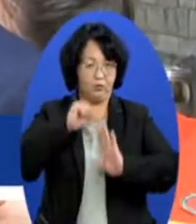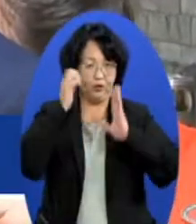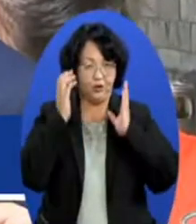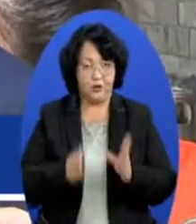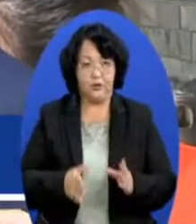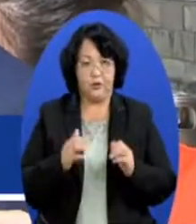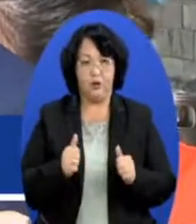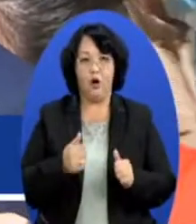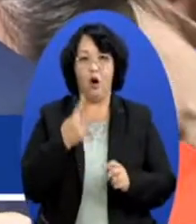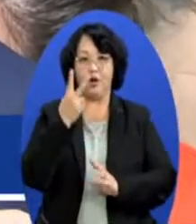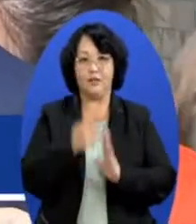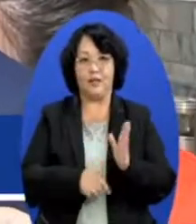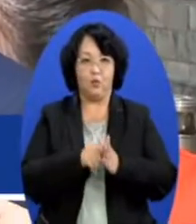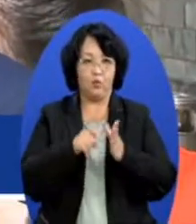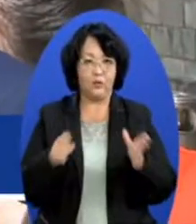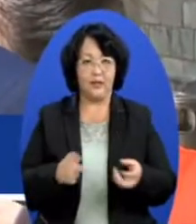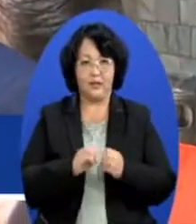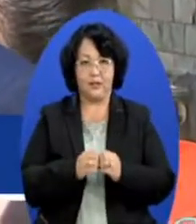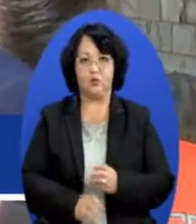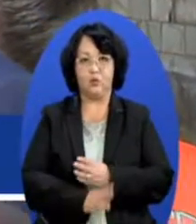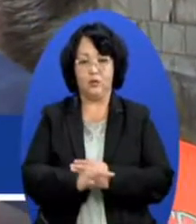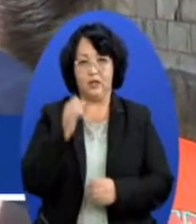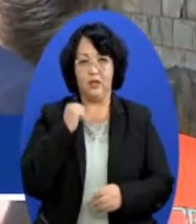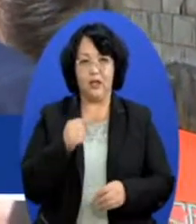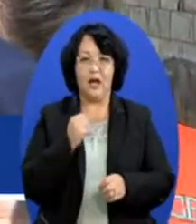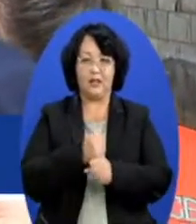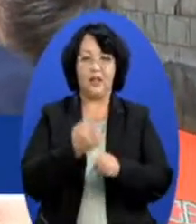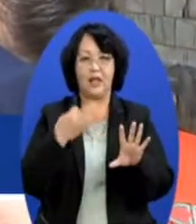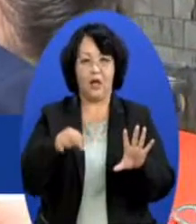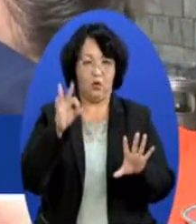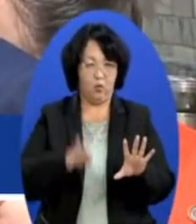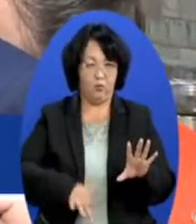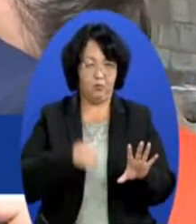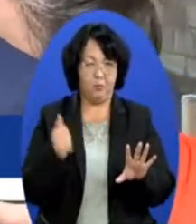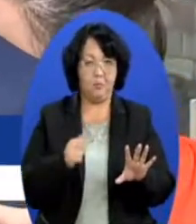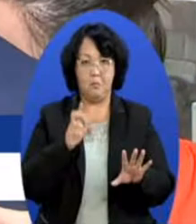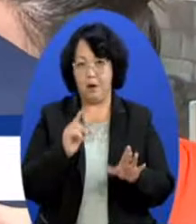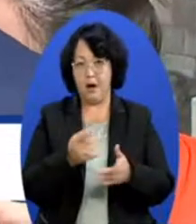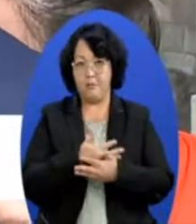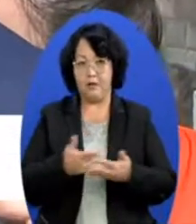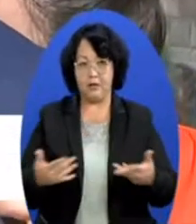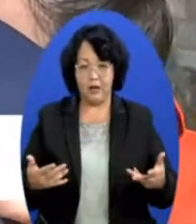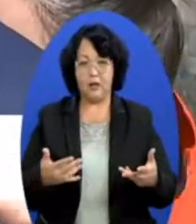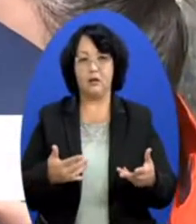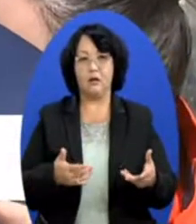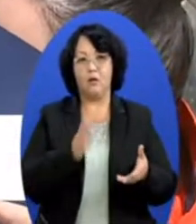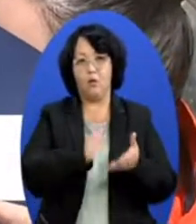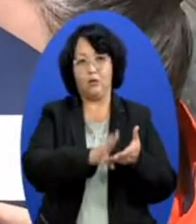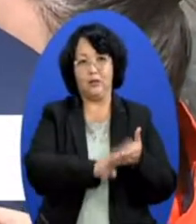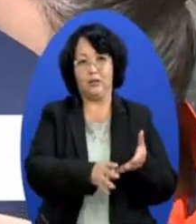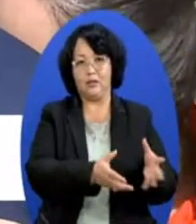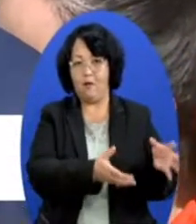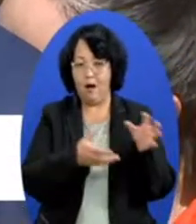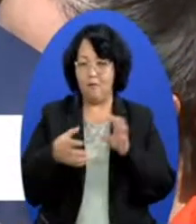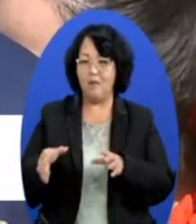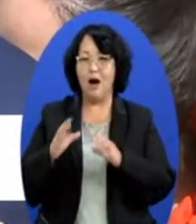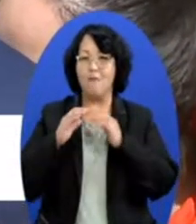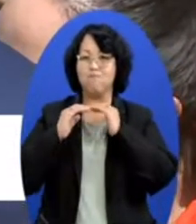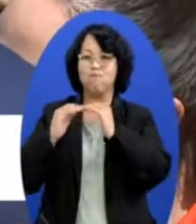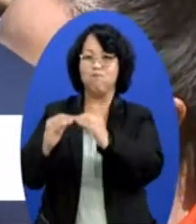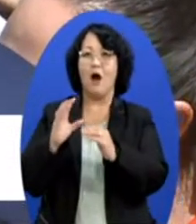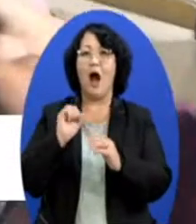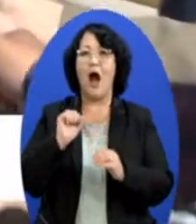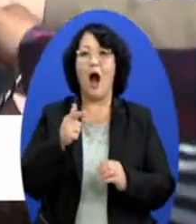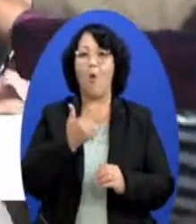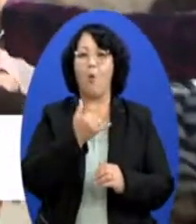сарын хугацаанд бол дуусгах гэж ажил нь бол 80% бараг болцсон. Бараа материалаа тодорхой хэмжээнд бид нар нилээх аваад одоо агуулгах санд хадгалцсан. Ингээд л